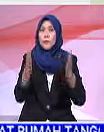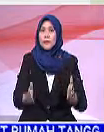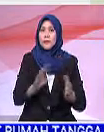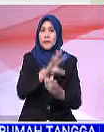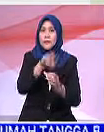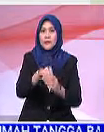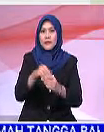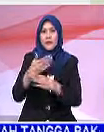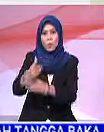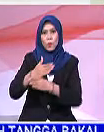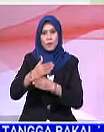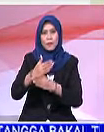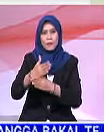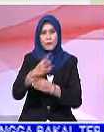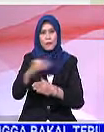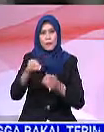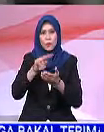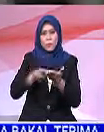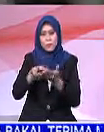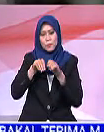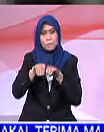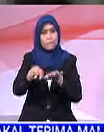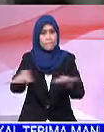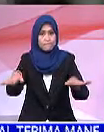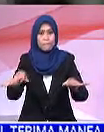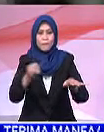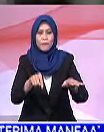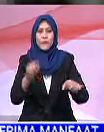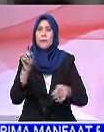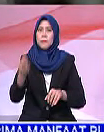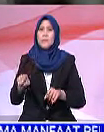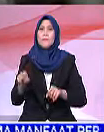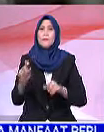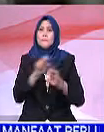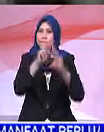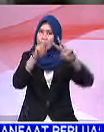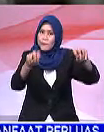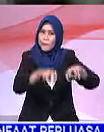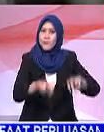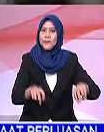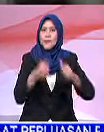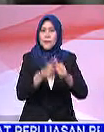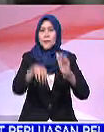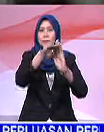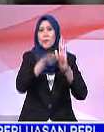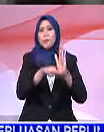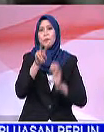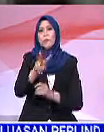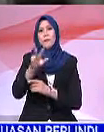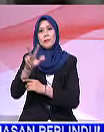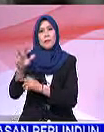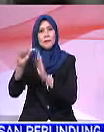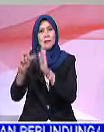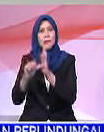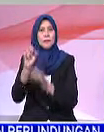yang terlibat berkongsi dan menularkan video berkenaan, mereka boleh disiasat mengikut Seksyen 233